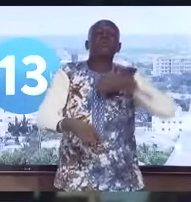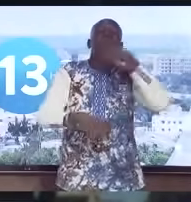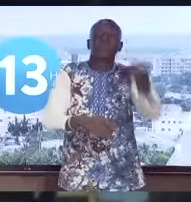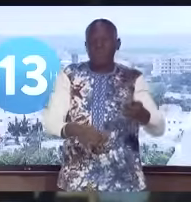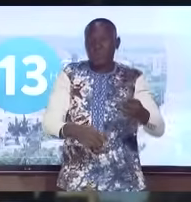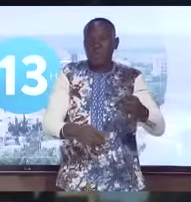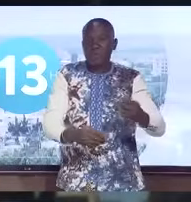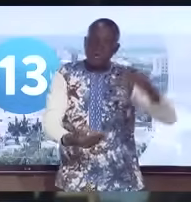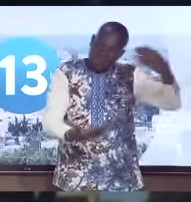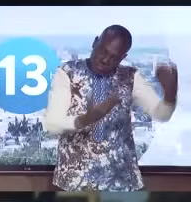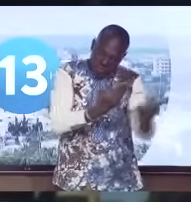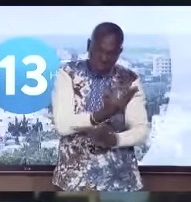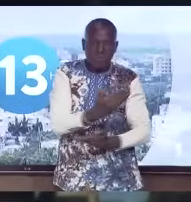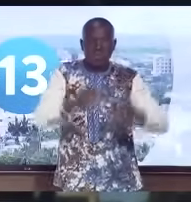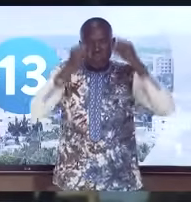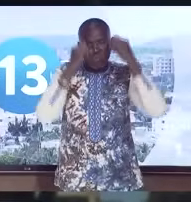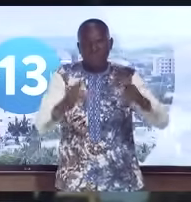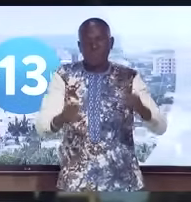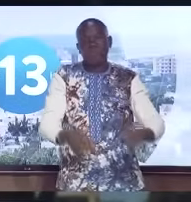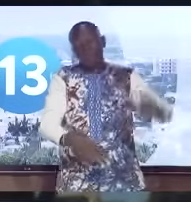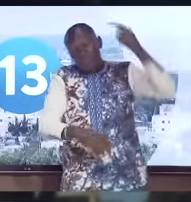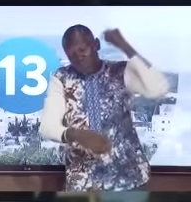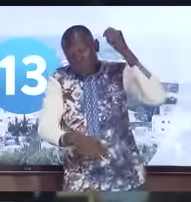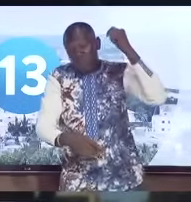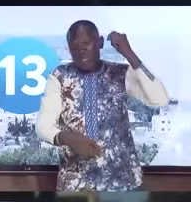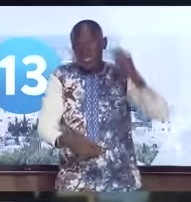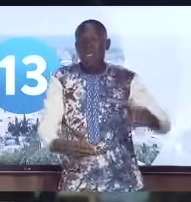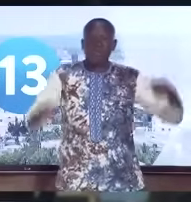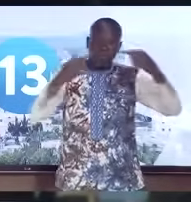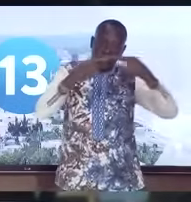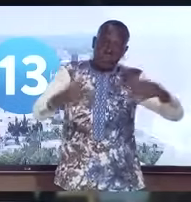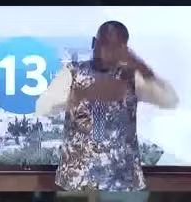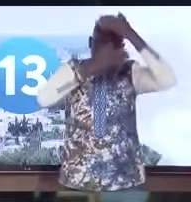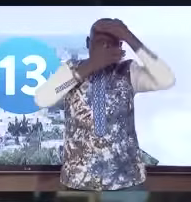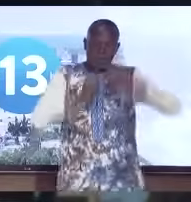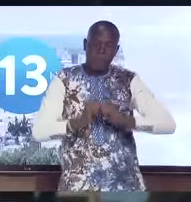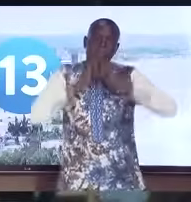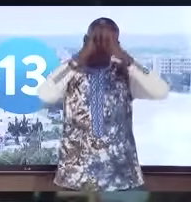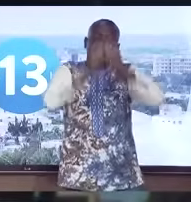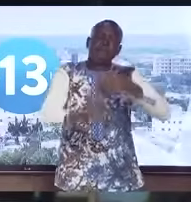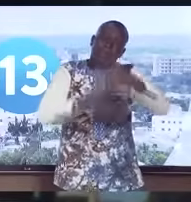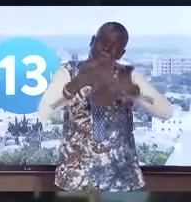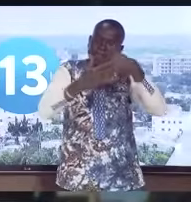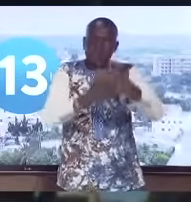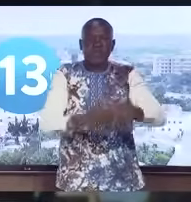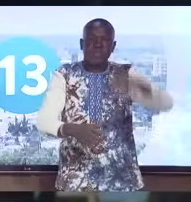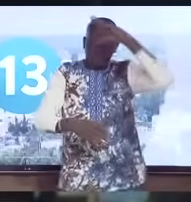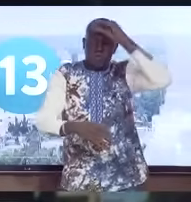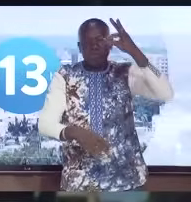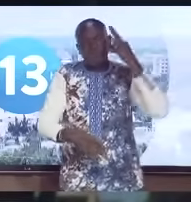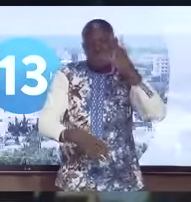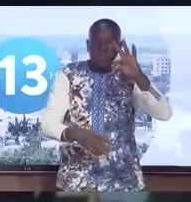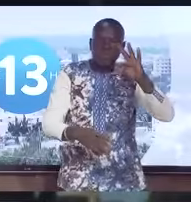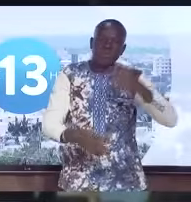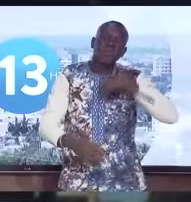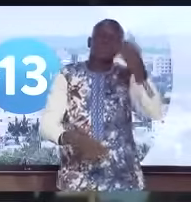Nous recueillons de plus en plus de témoignages de compagnes de terroristes, tout comme les hommes. Les femmes